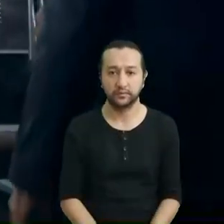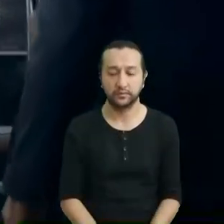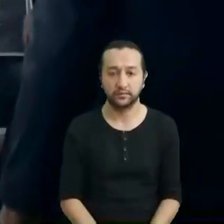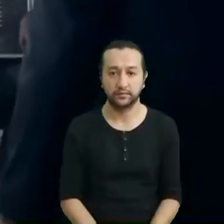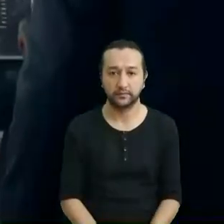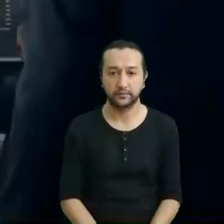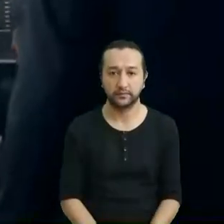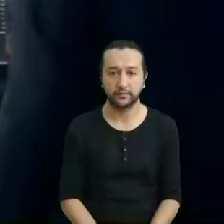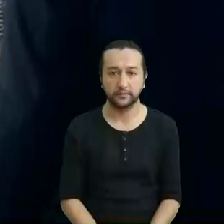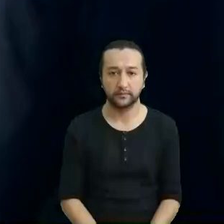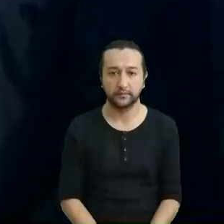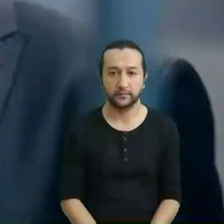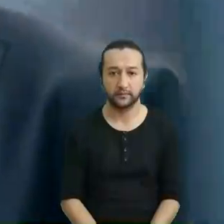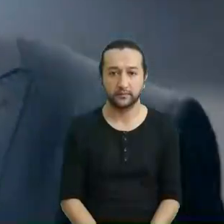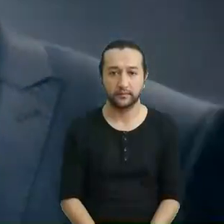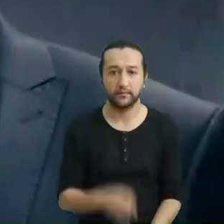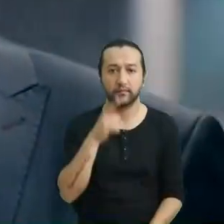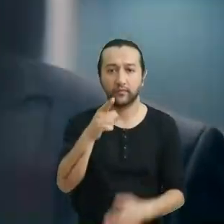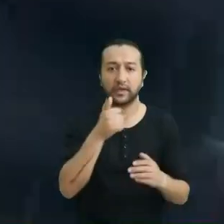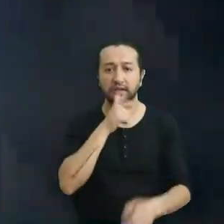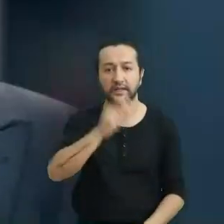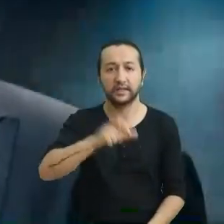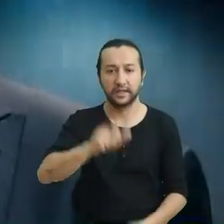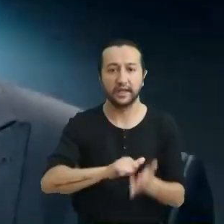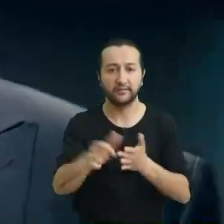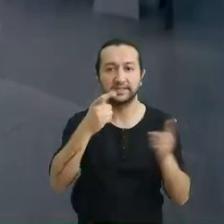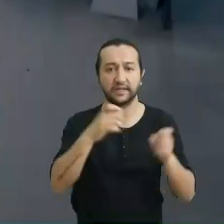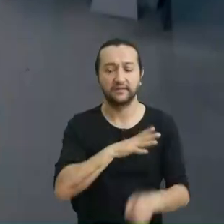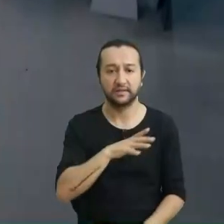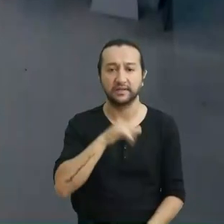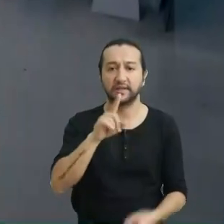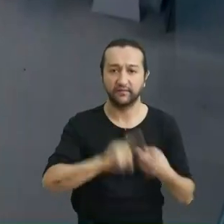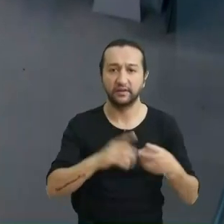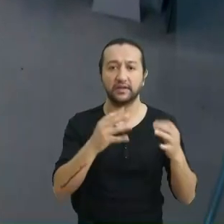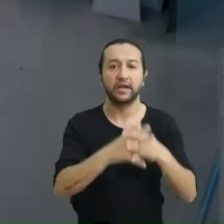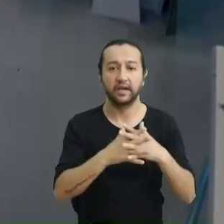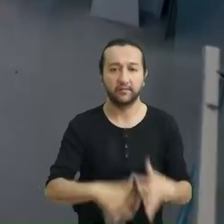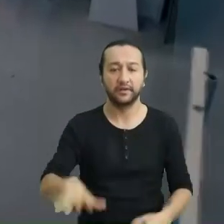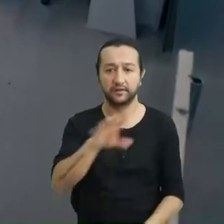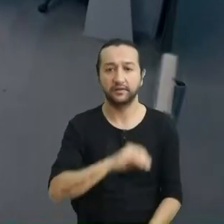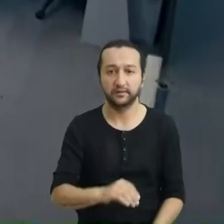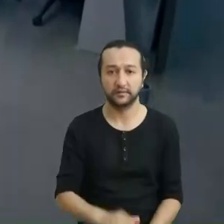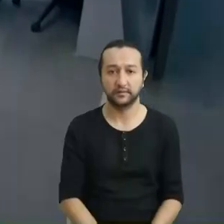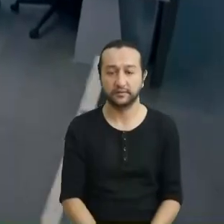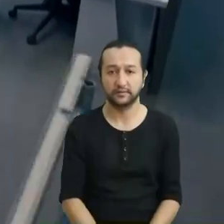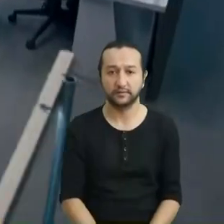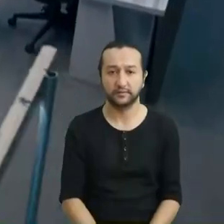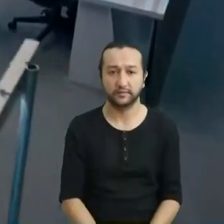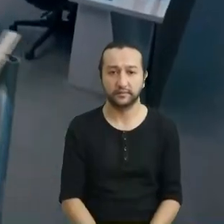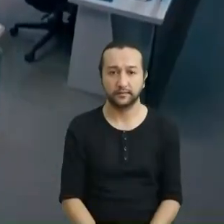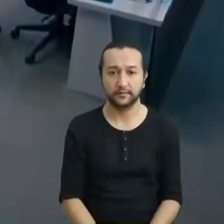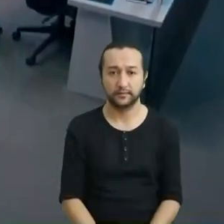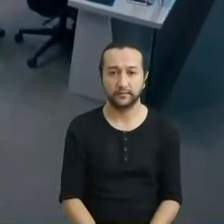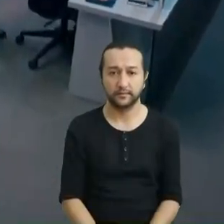beyaz yapının terası. Bu heriflerin hepsi silahlı. Ve oldukça kalabalık. Murat'ın ifadesi